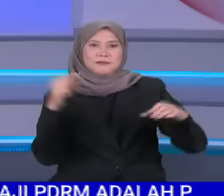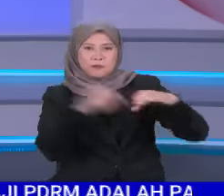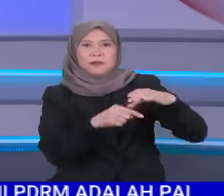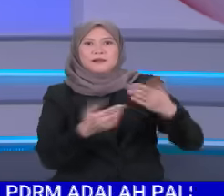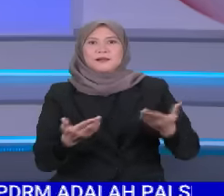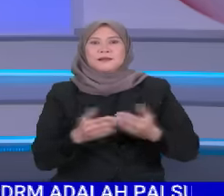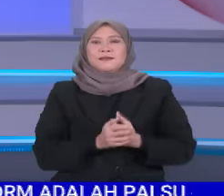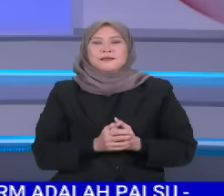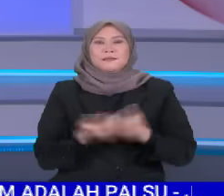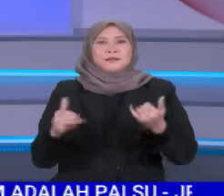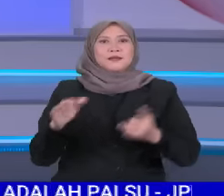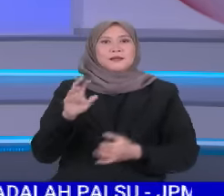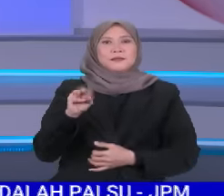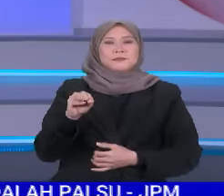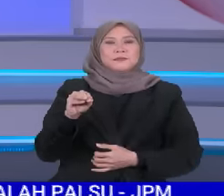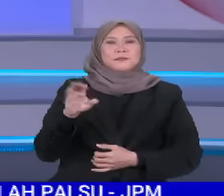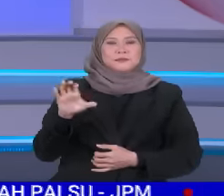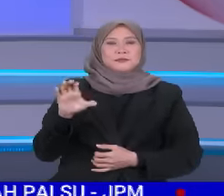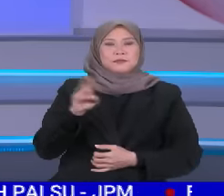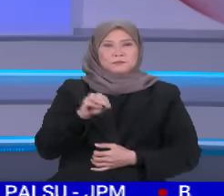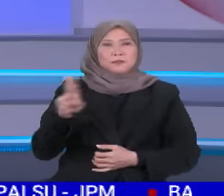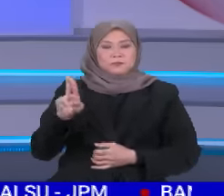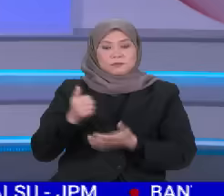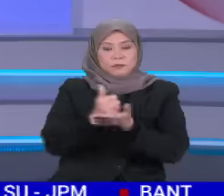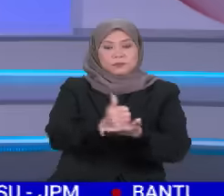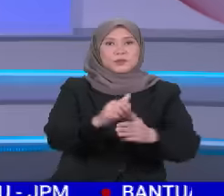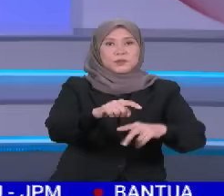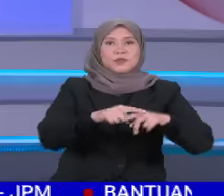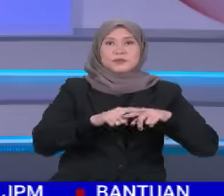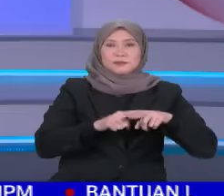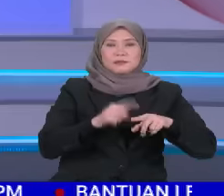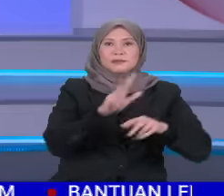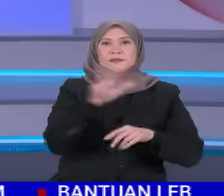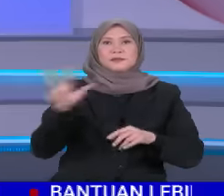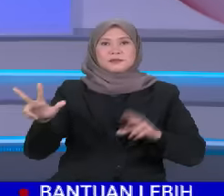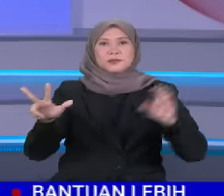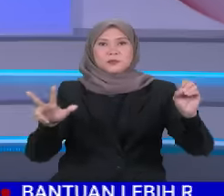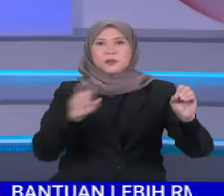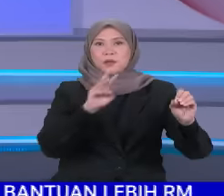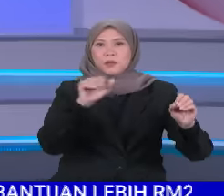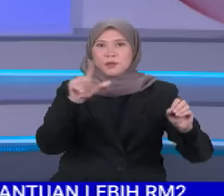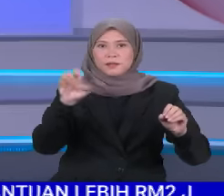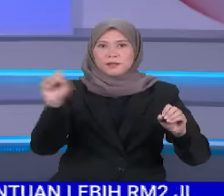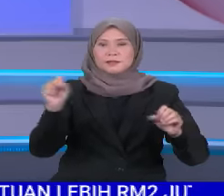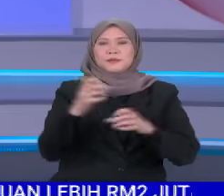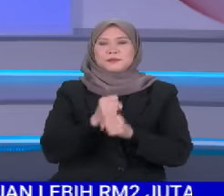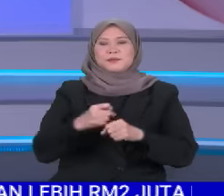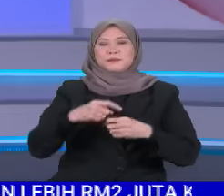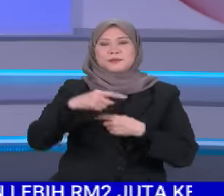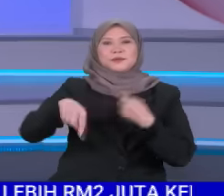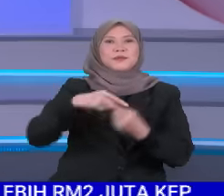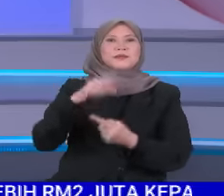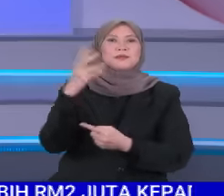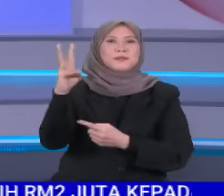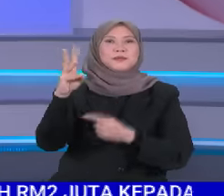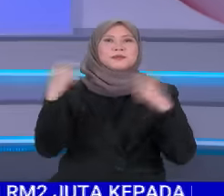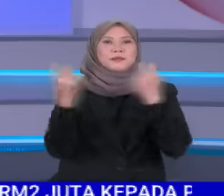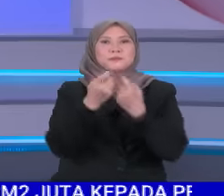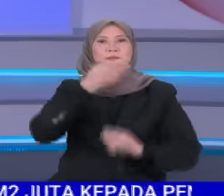penyerang Manchester itu meledak Dugong ketika membatik England menang 3-0 sekaligus menjamin tempat kepungan 16